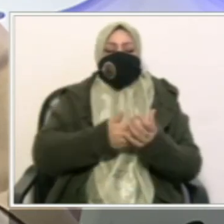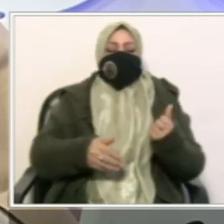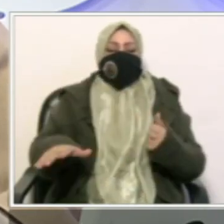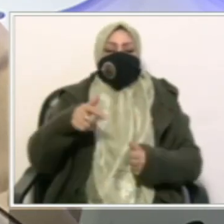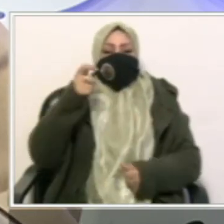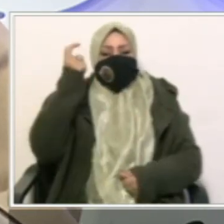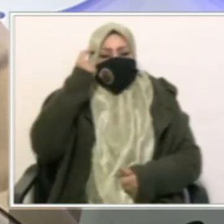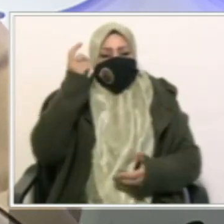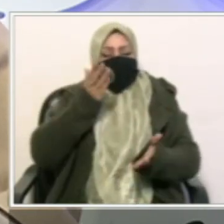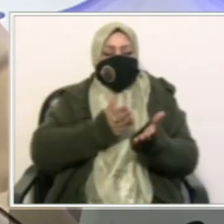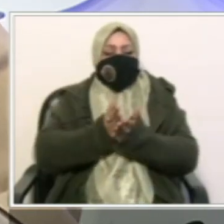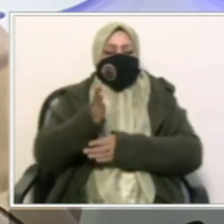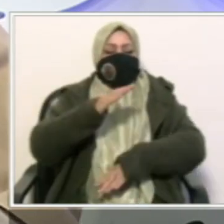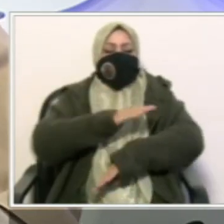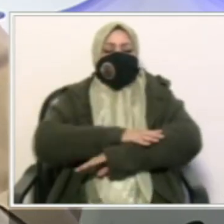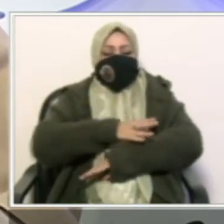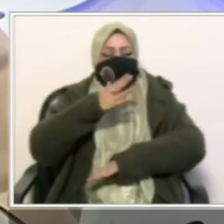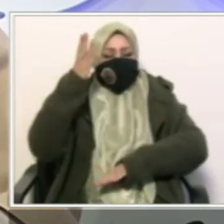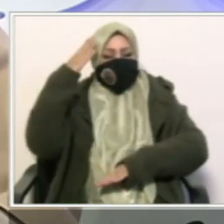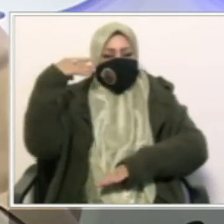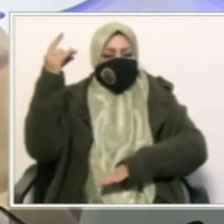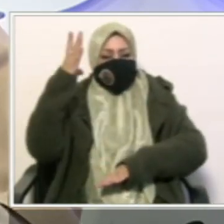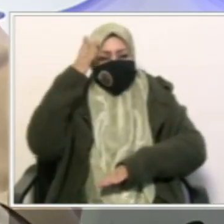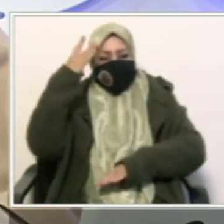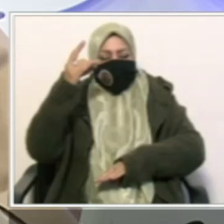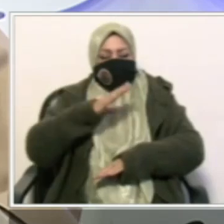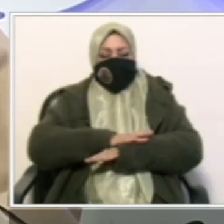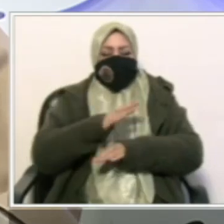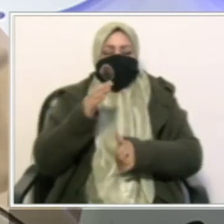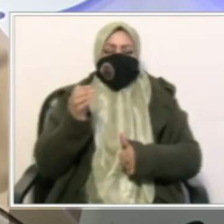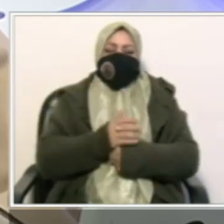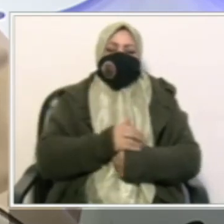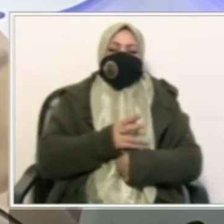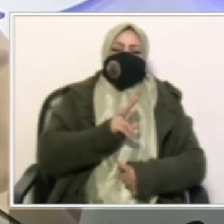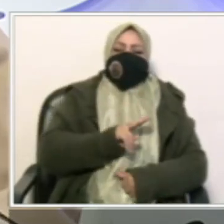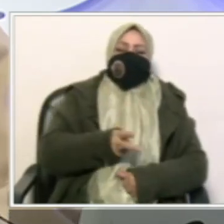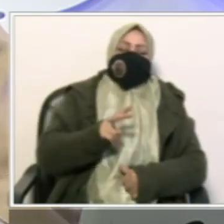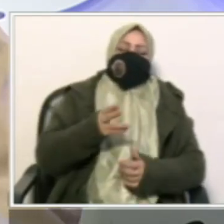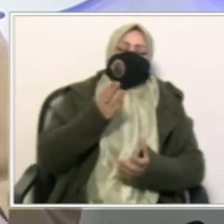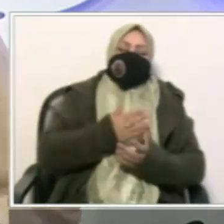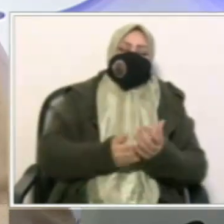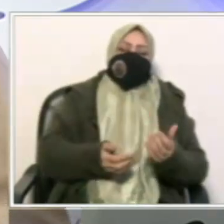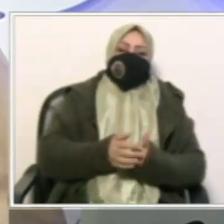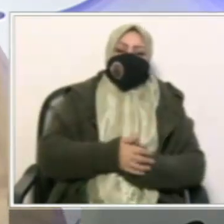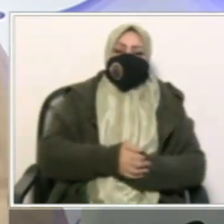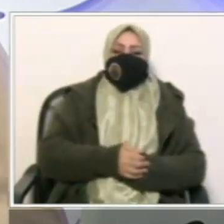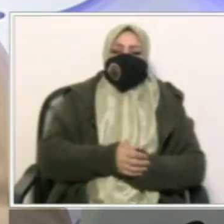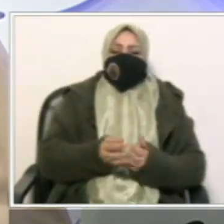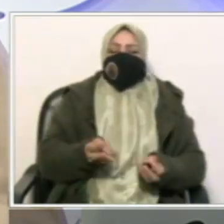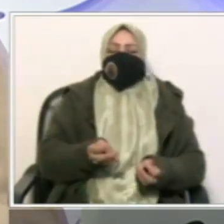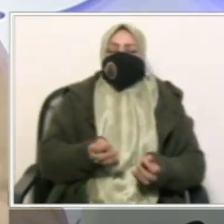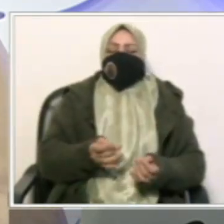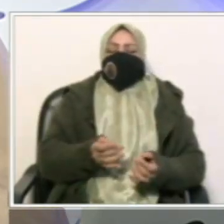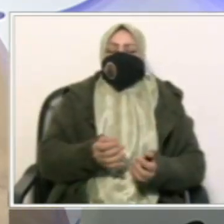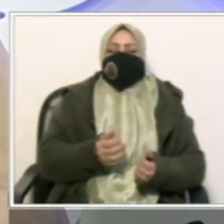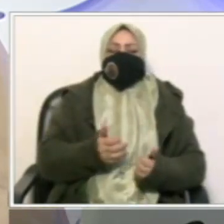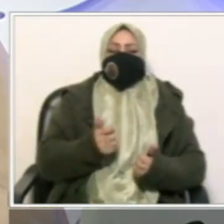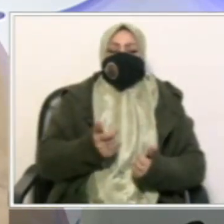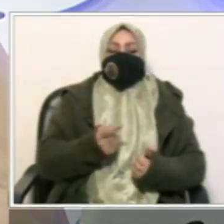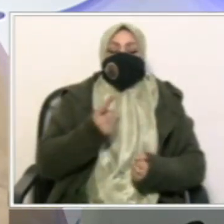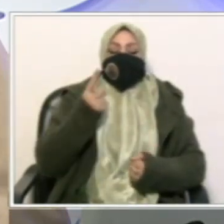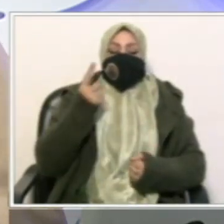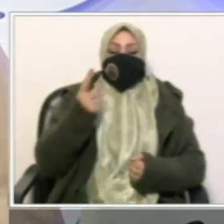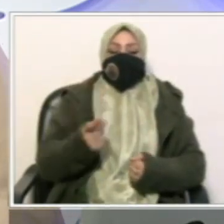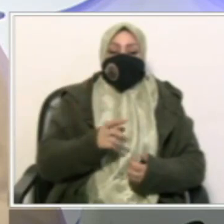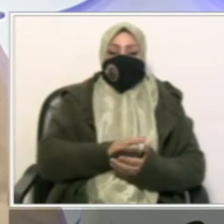سمعة زوجه وعلى سمعة أولاده، فسبحان الله، فهذا خطر عظيم. ومن وقع في مثل هذا